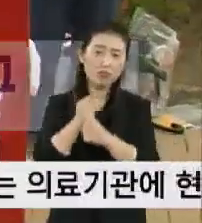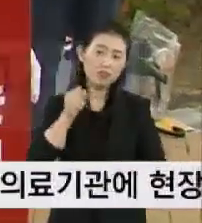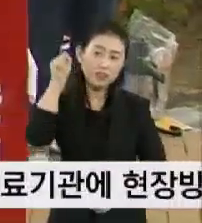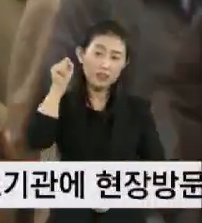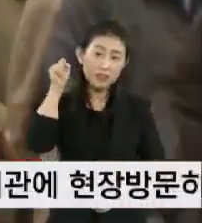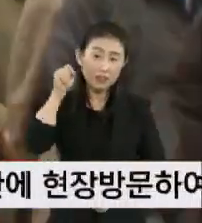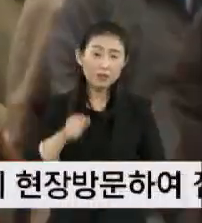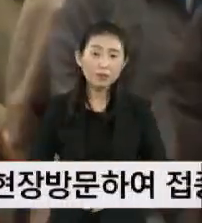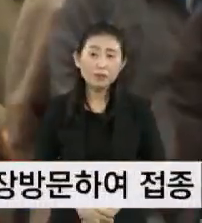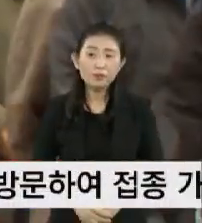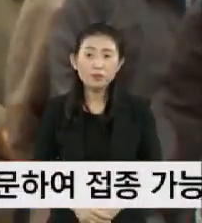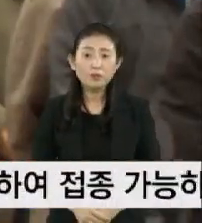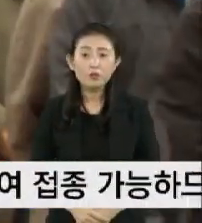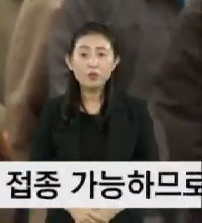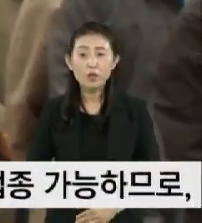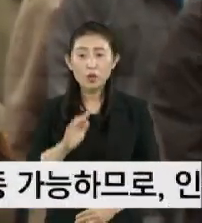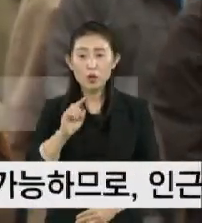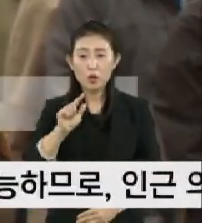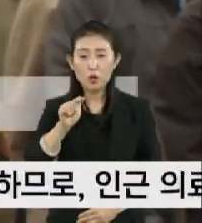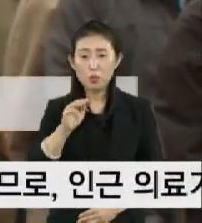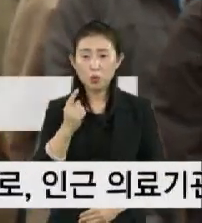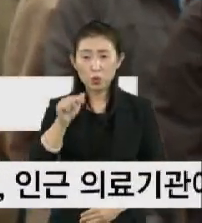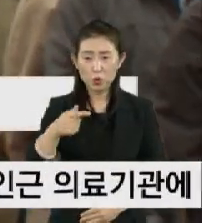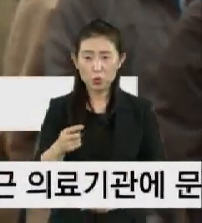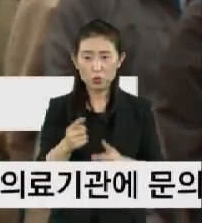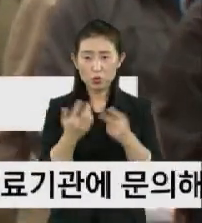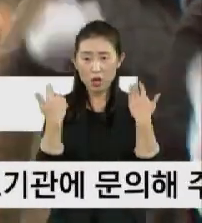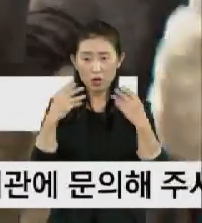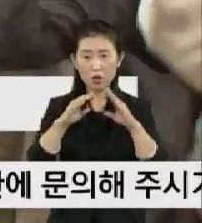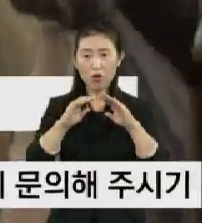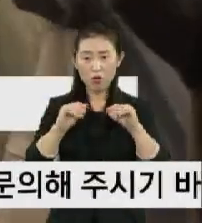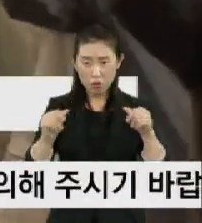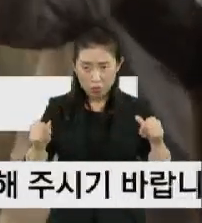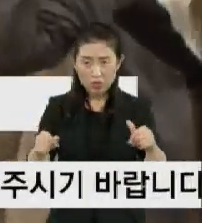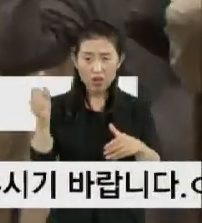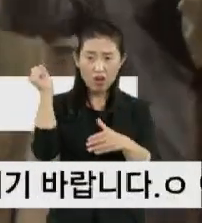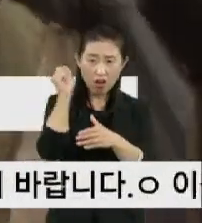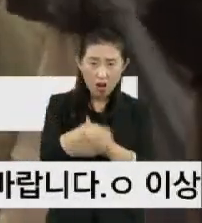있습니다. 복룡초 학교 용지 수용을 승인하라!